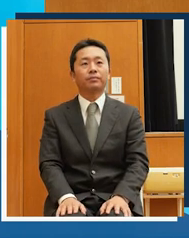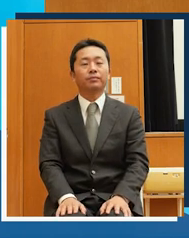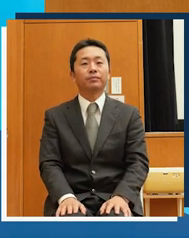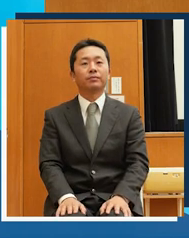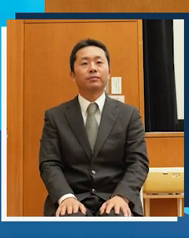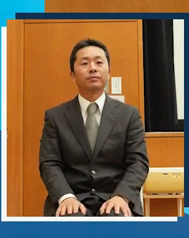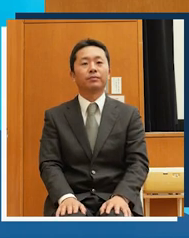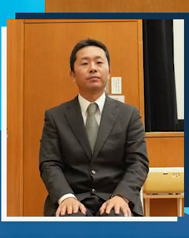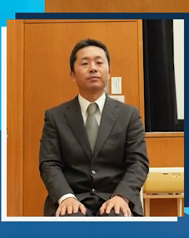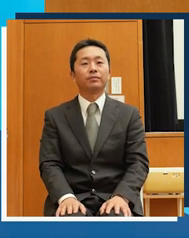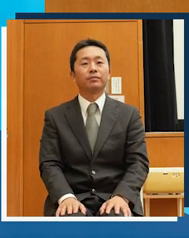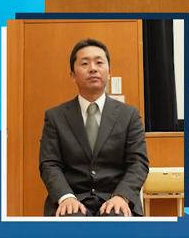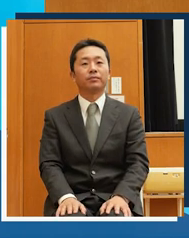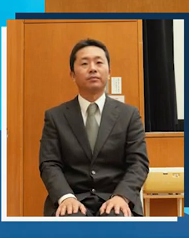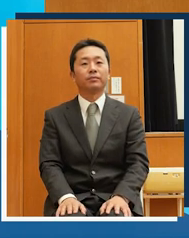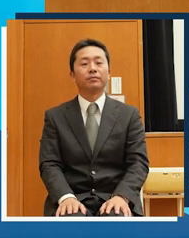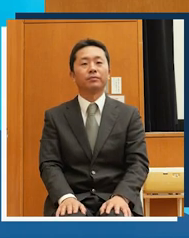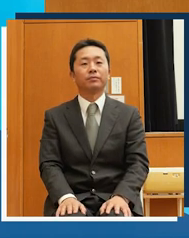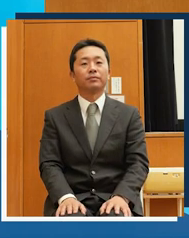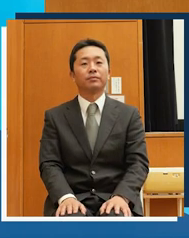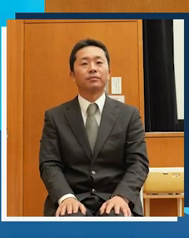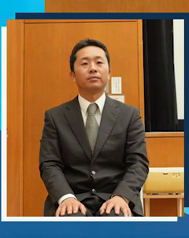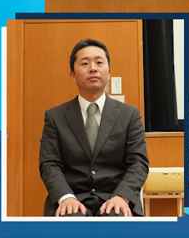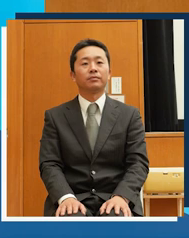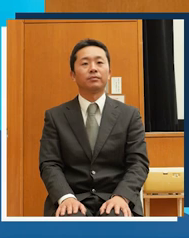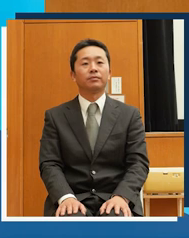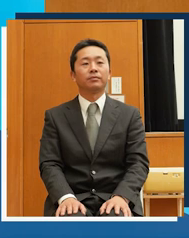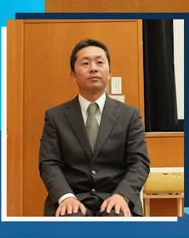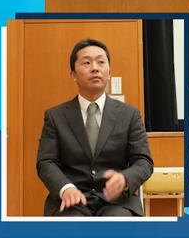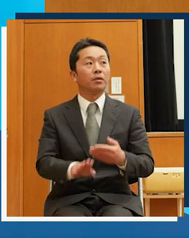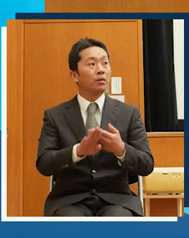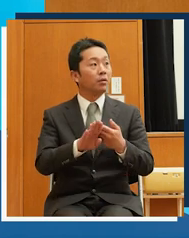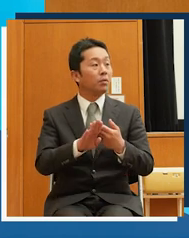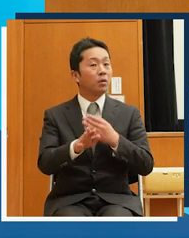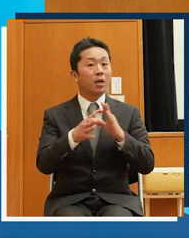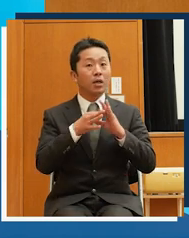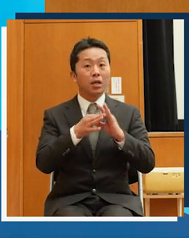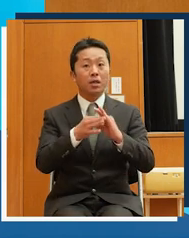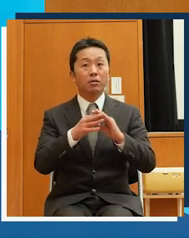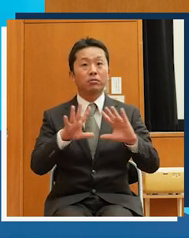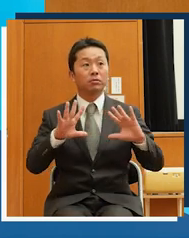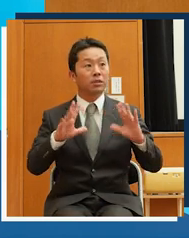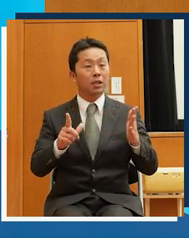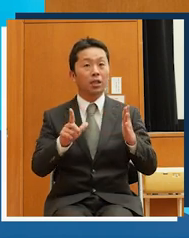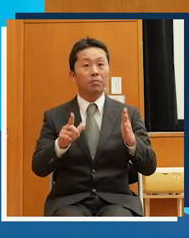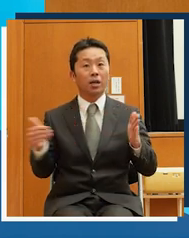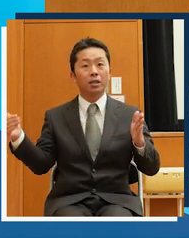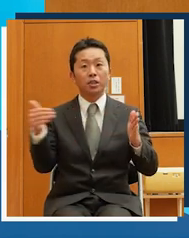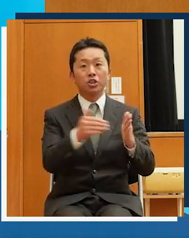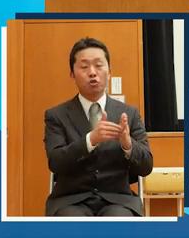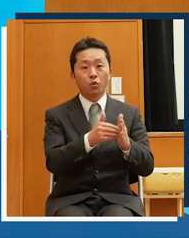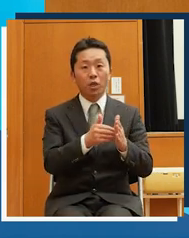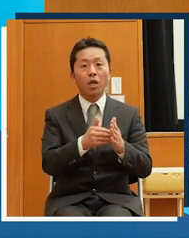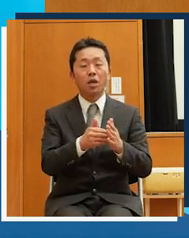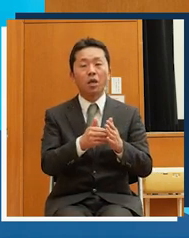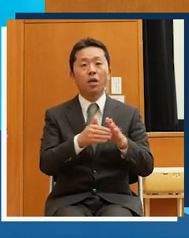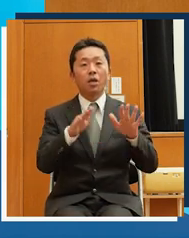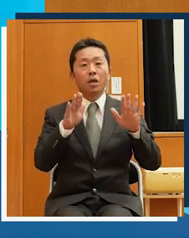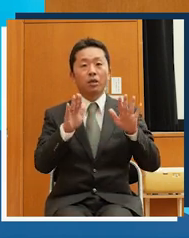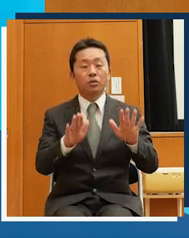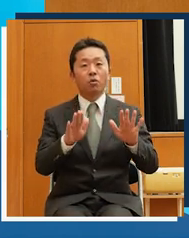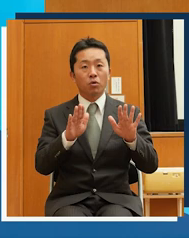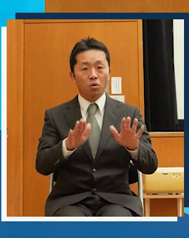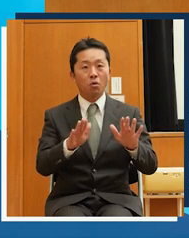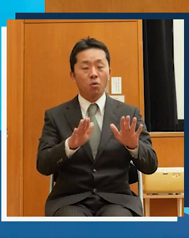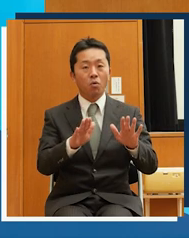歓迎ですので是非お寄せをくださいお願いいたします他連絡事項と特になければこれで本日のたき